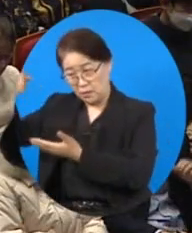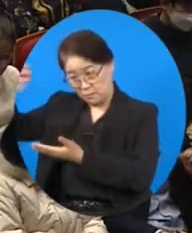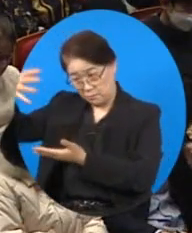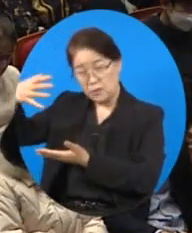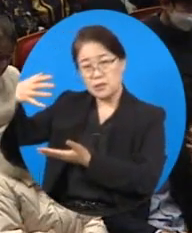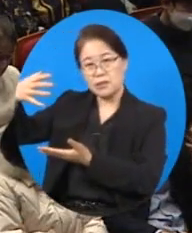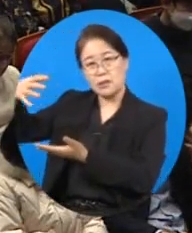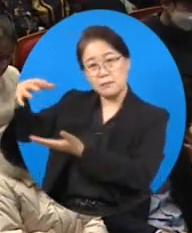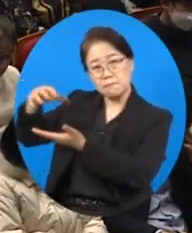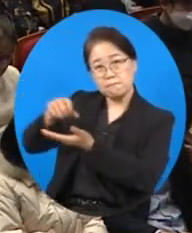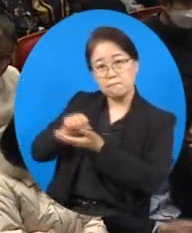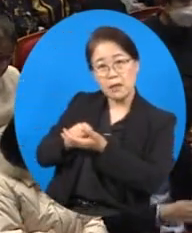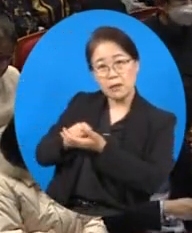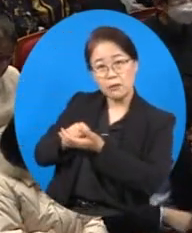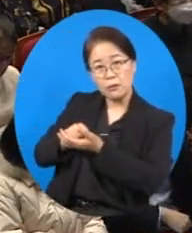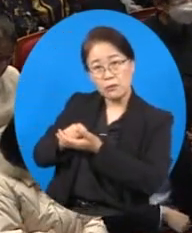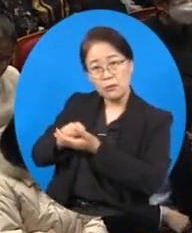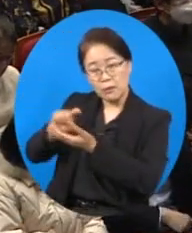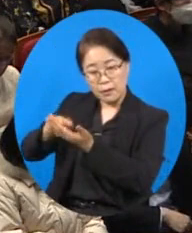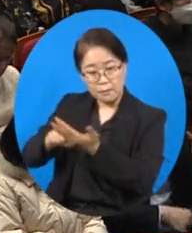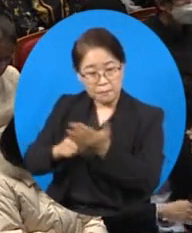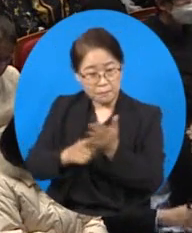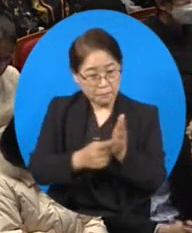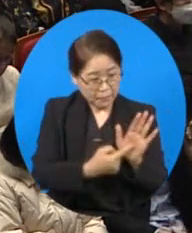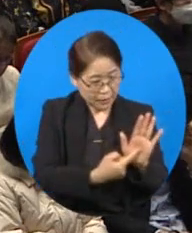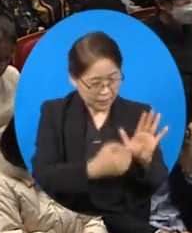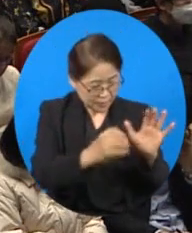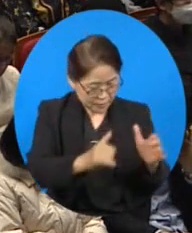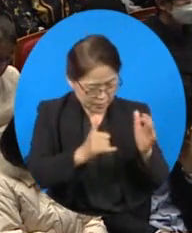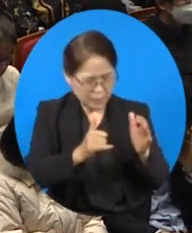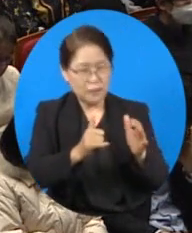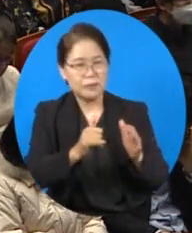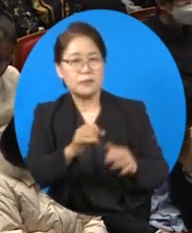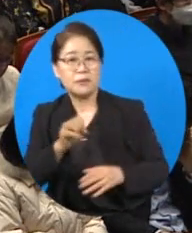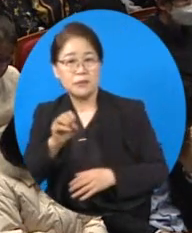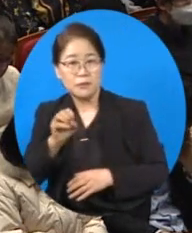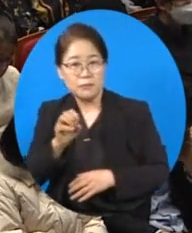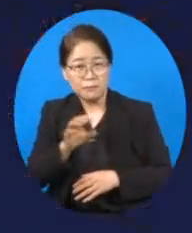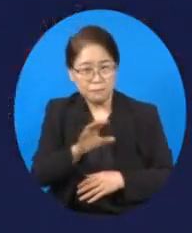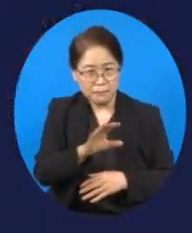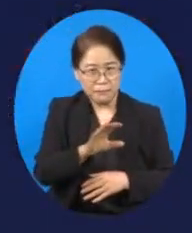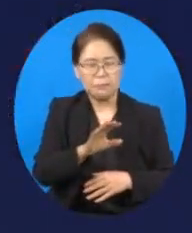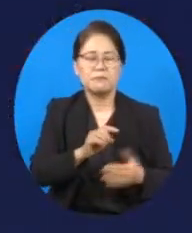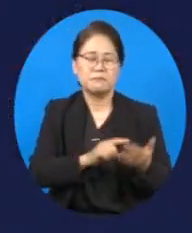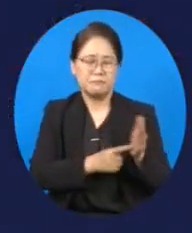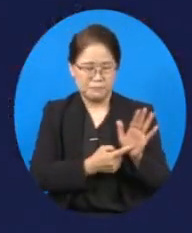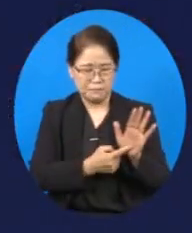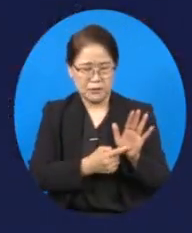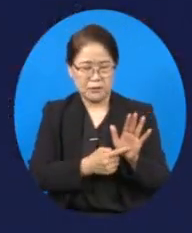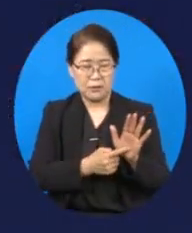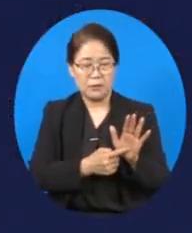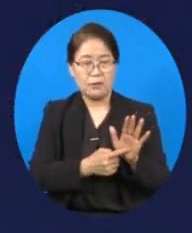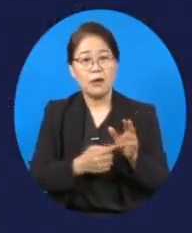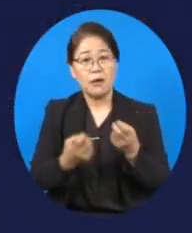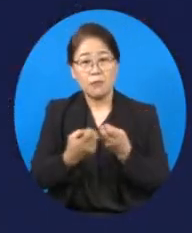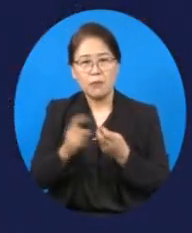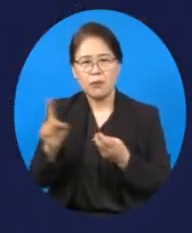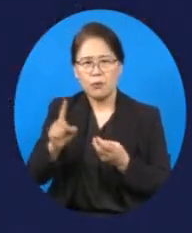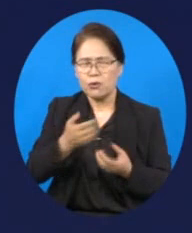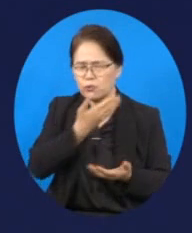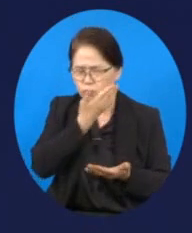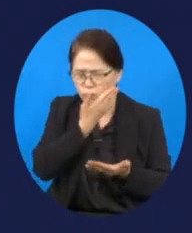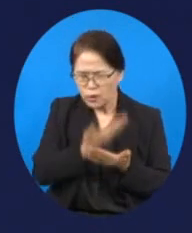빛을 받아서 그 빛을 반사하여이 세상 속에 빛을 드러내는 삶을 살아가려면 아주